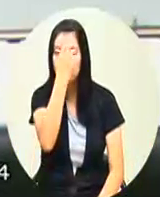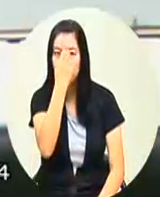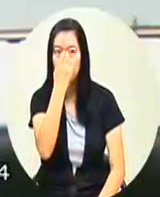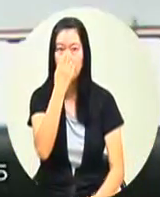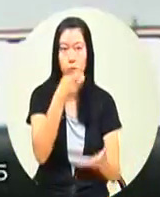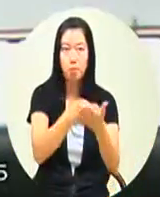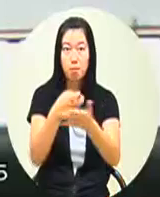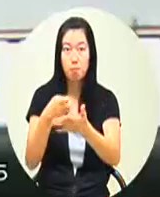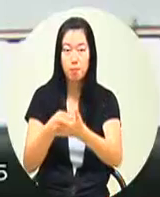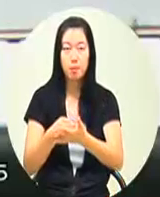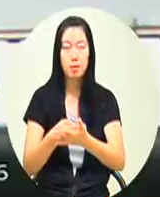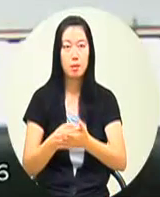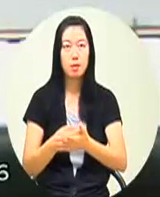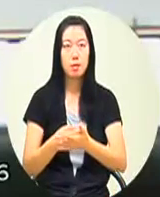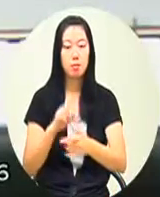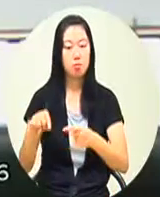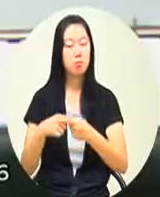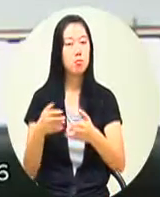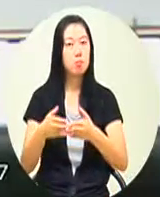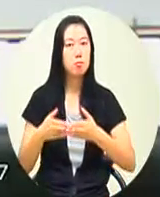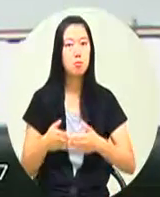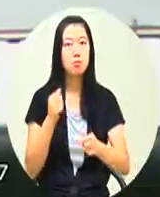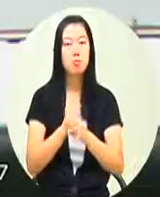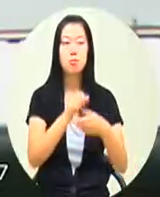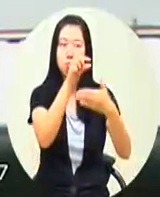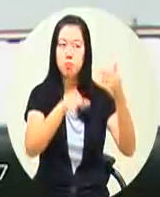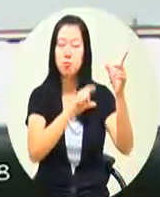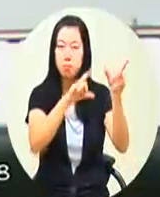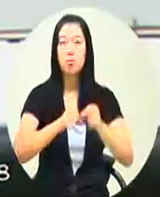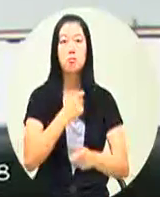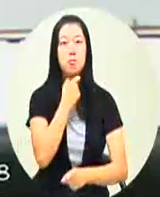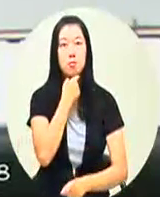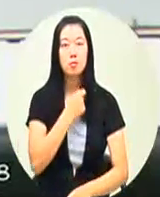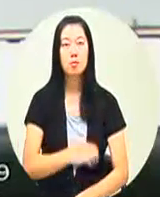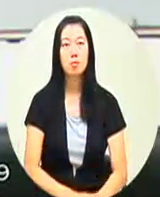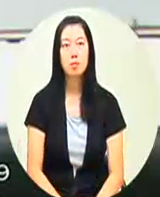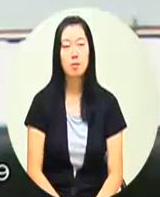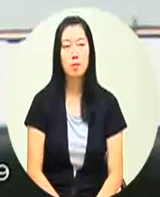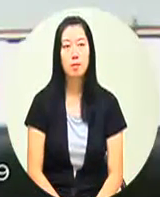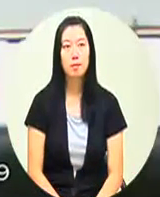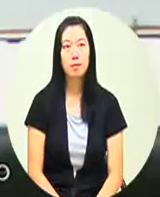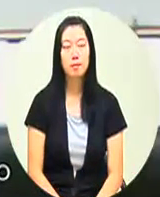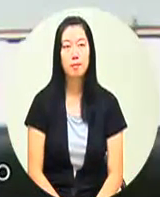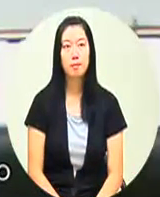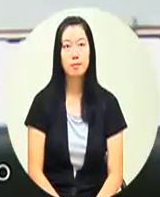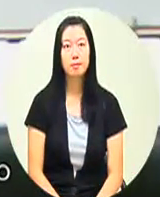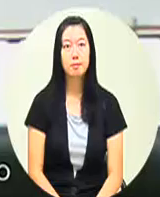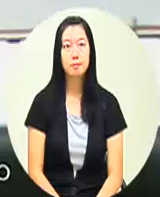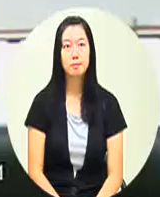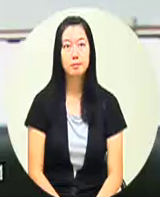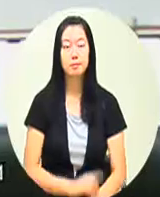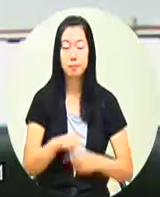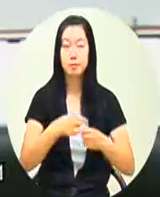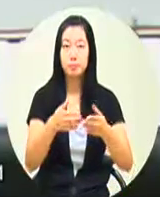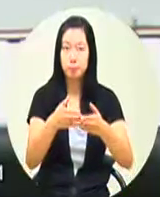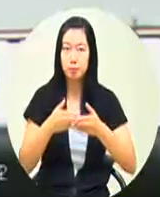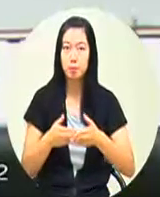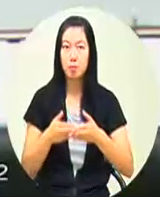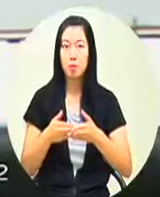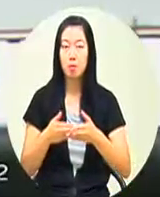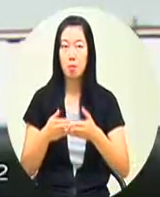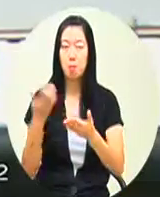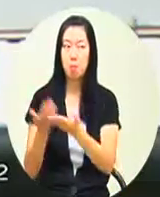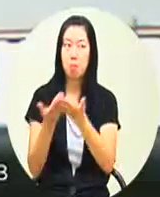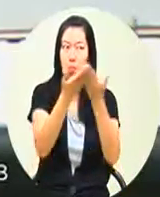该要有一个办法，必要的时候应该要移送